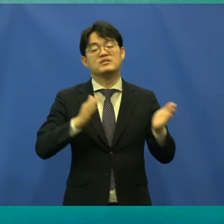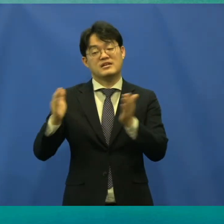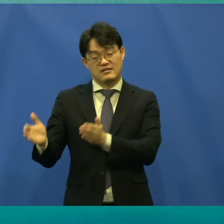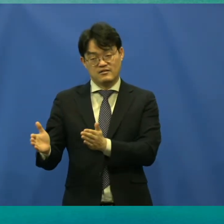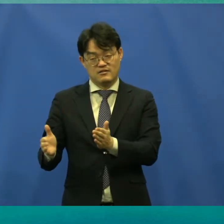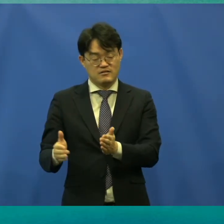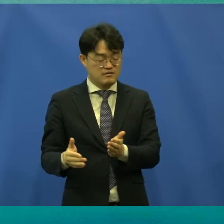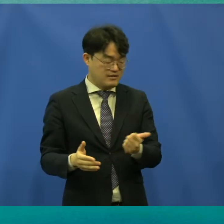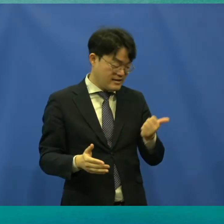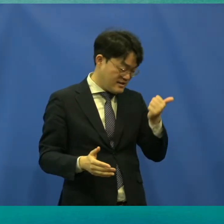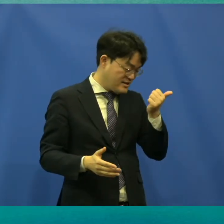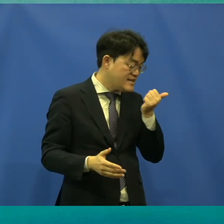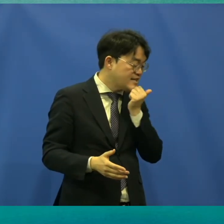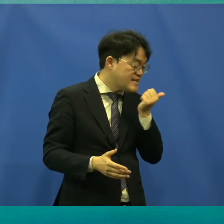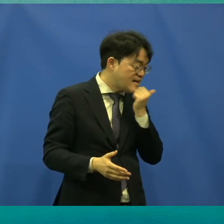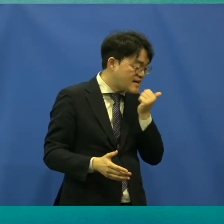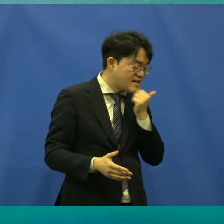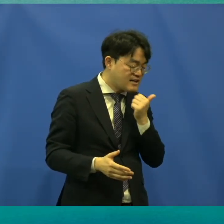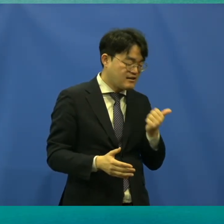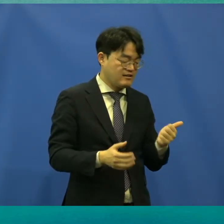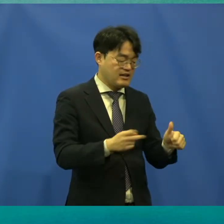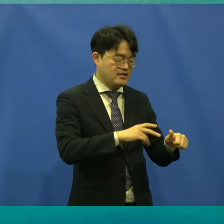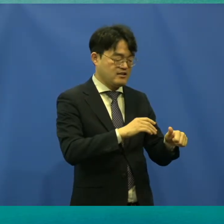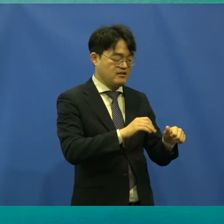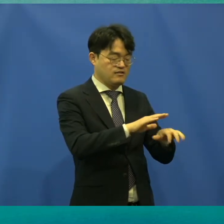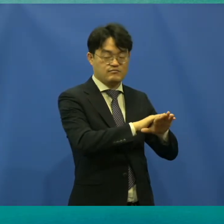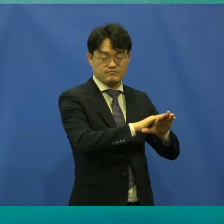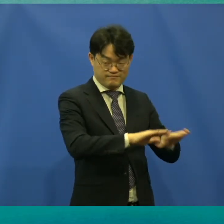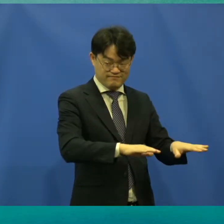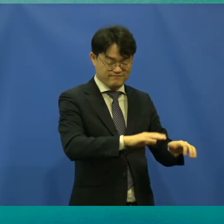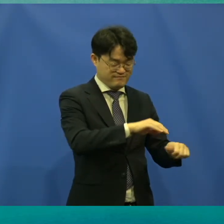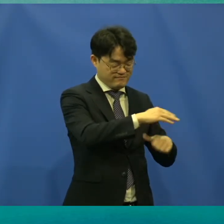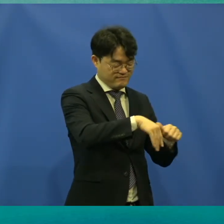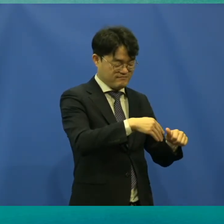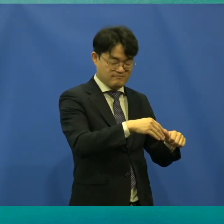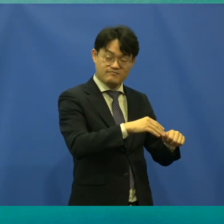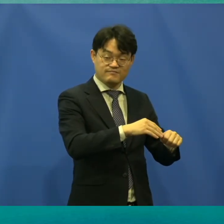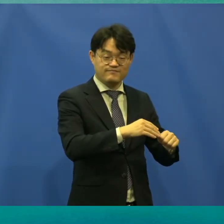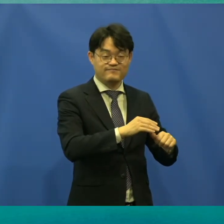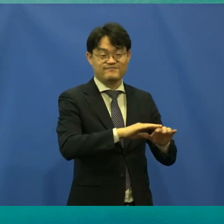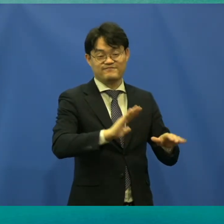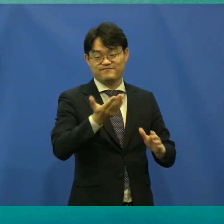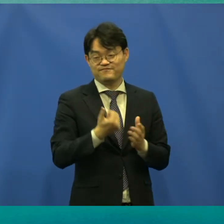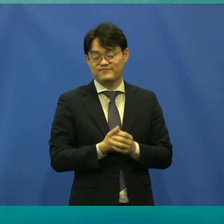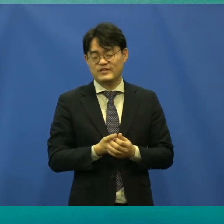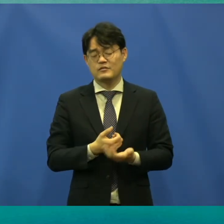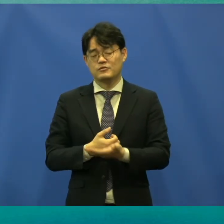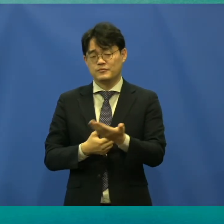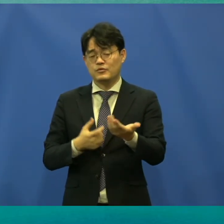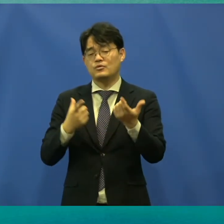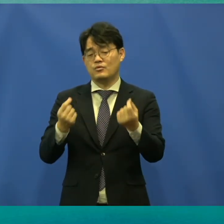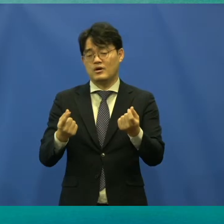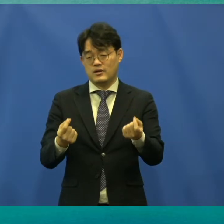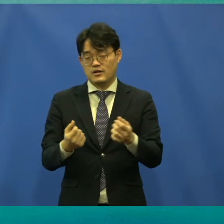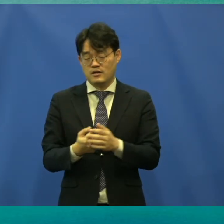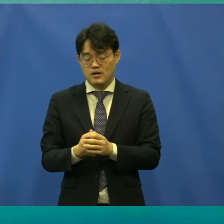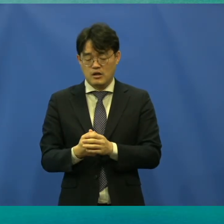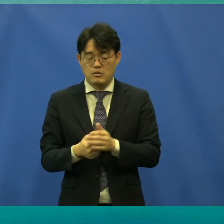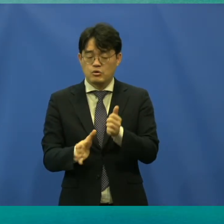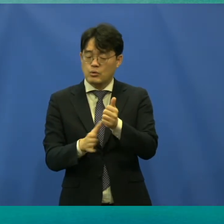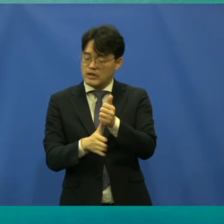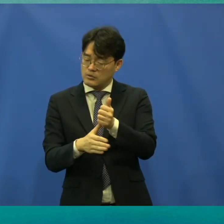얻고자 하면 잃을 것이다. 그 말씀입니다. 요나는 다시스라는 배를 타고 자기 왕국을